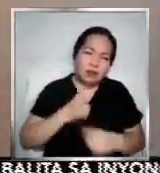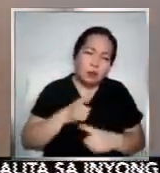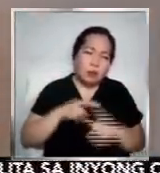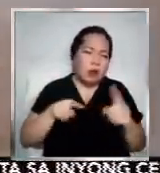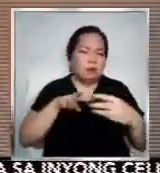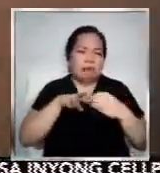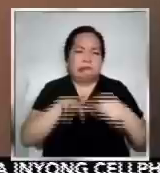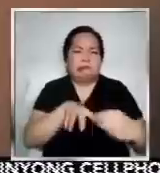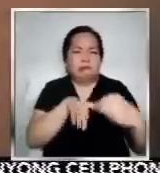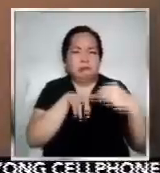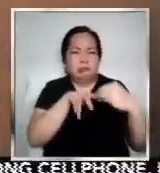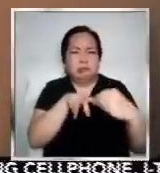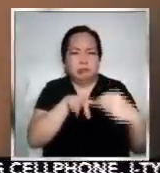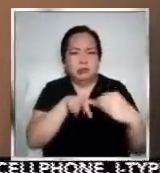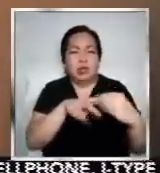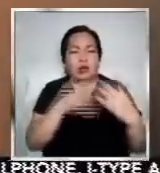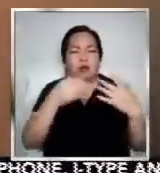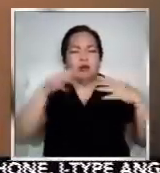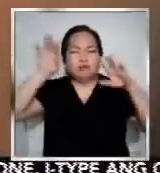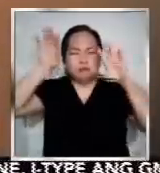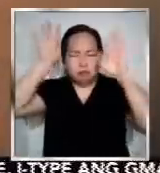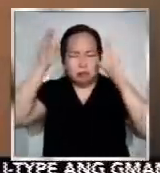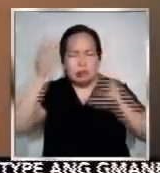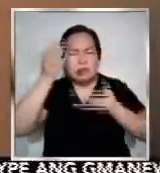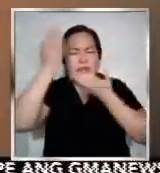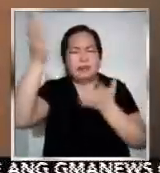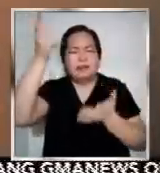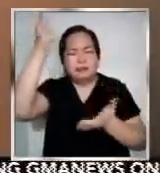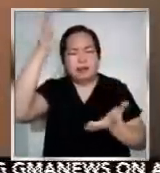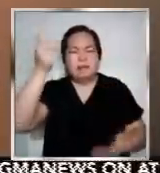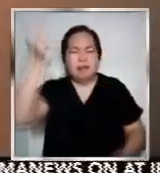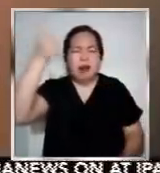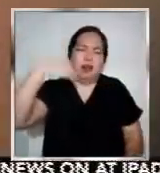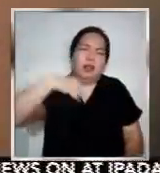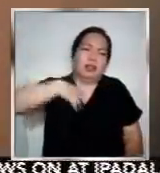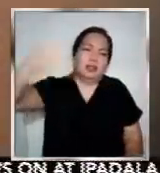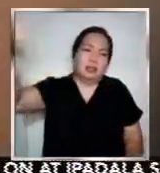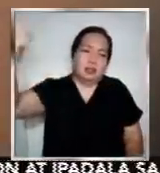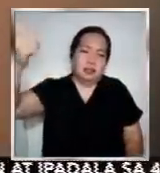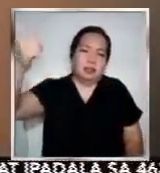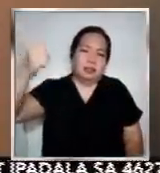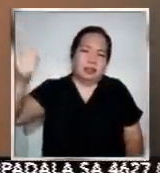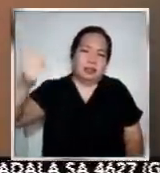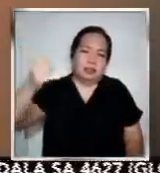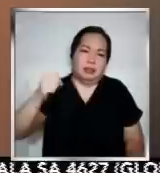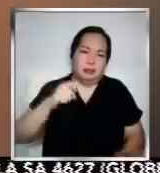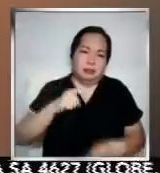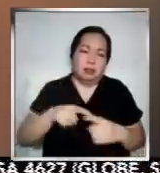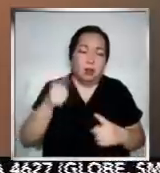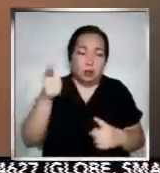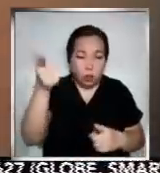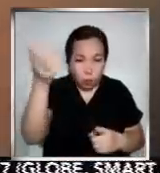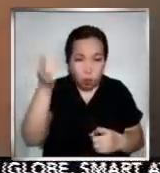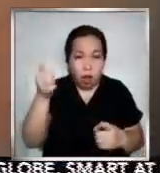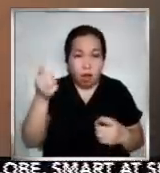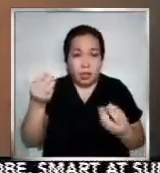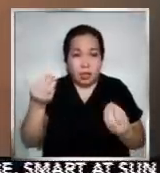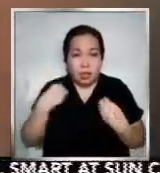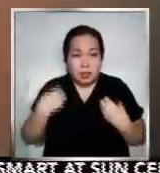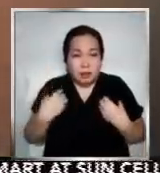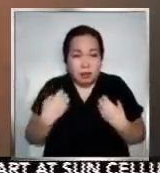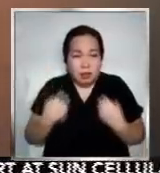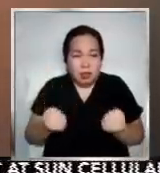Binibigay ko na ako sa inyo yung way para pagalingin ko. Sabi ko, hindi ko na kaya. Kayo